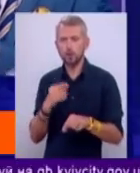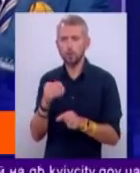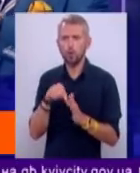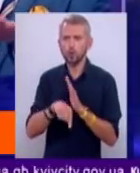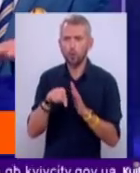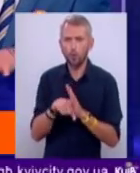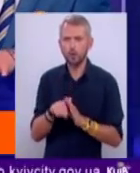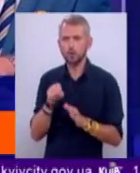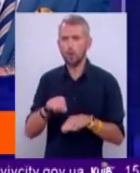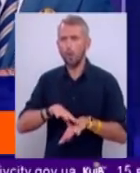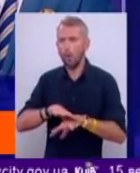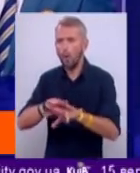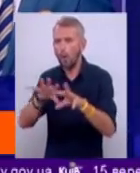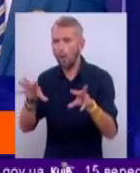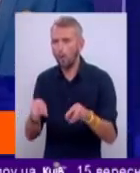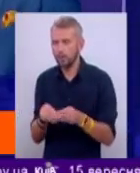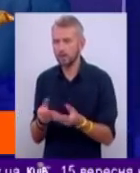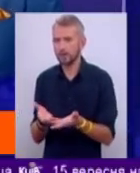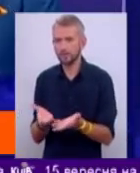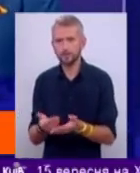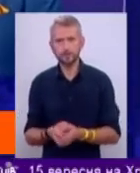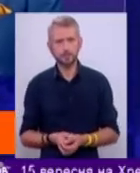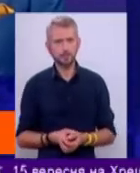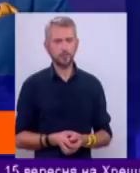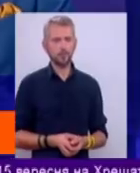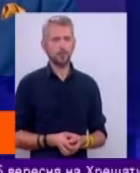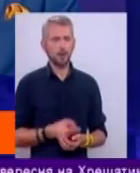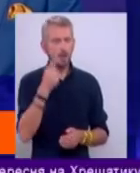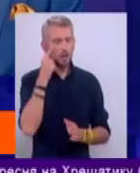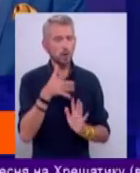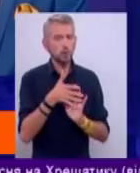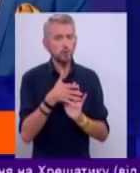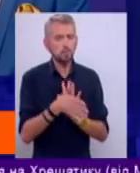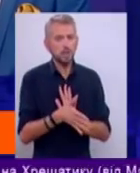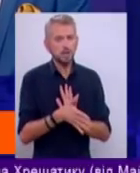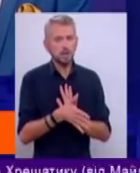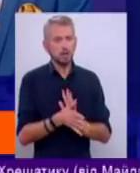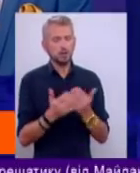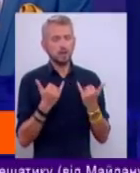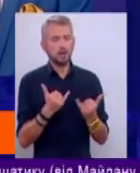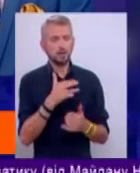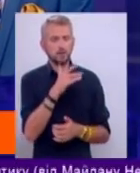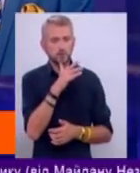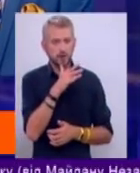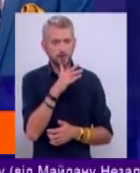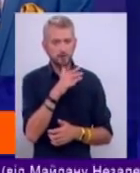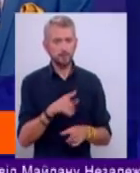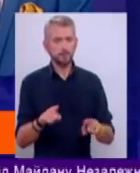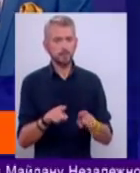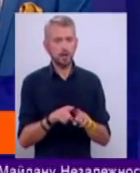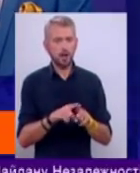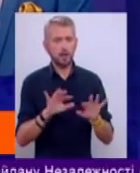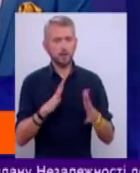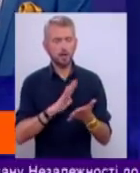його охоплення? Прошу, будь ласка. Ну, розумієте, на даний час така